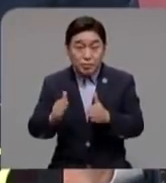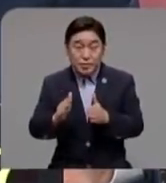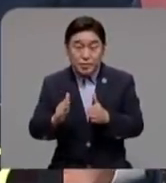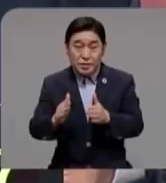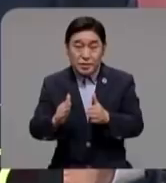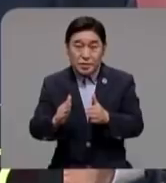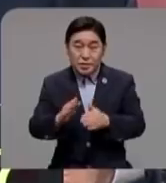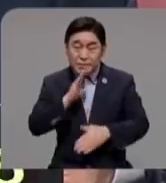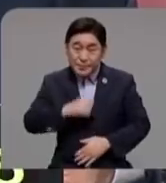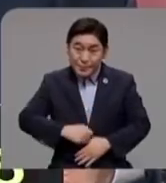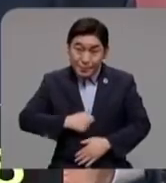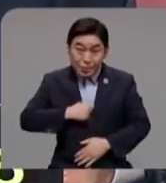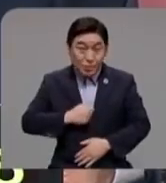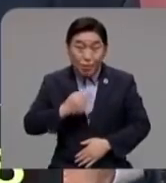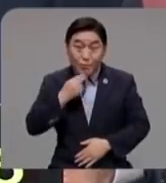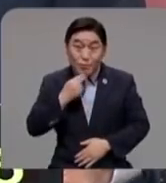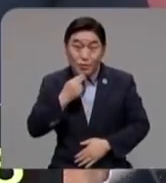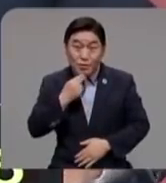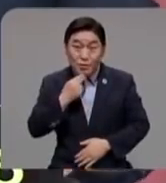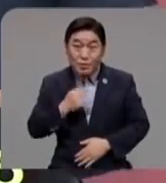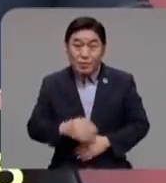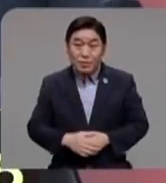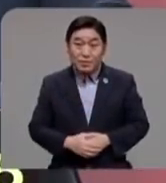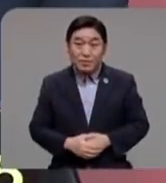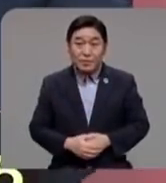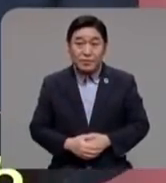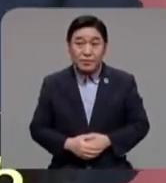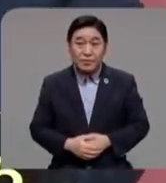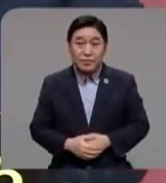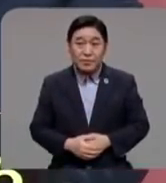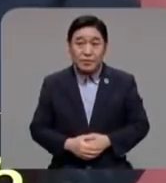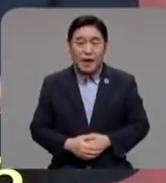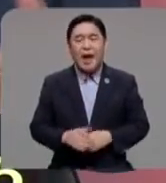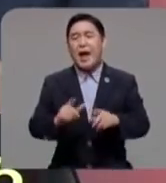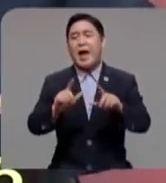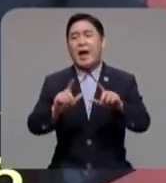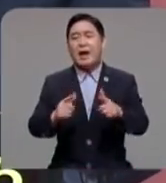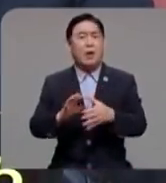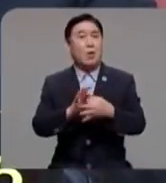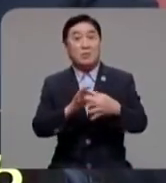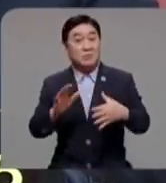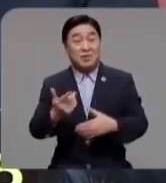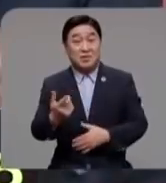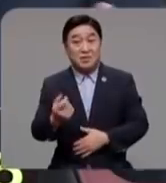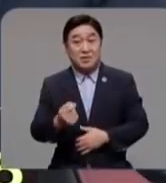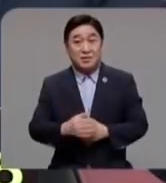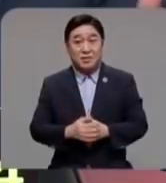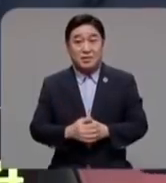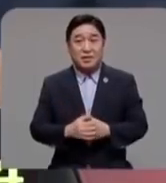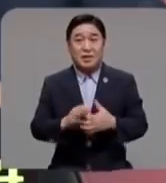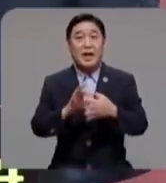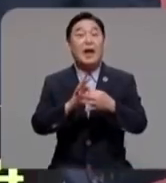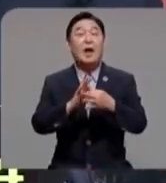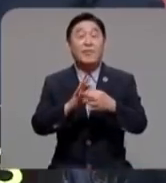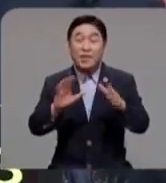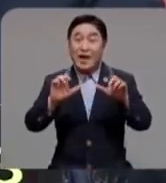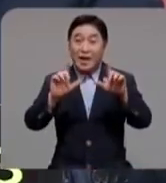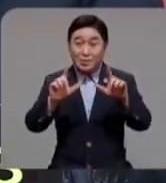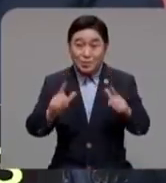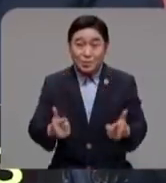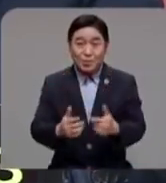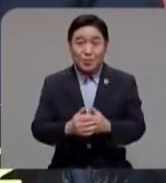솔직히 안 하셨지 않습니까? 안 했다고 하면 배가 있죠. 별 관심이 없으시던데. 관심이 없는 게